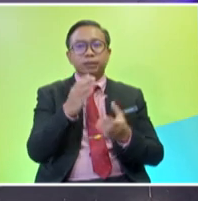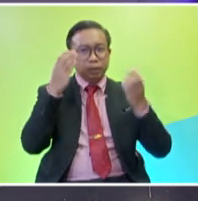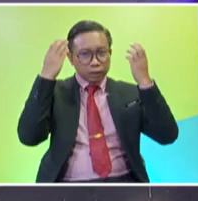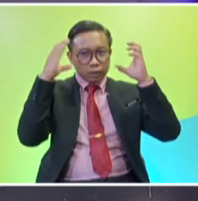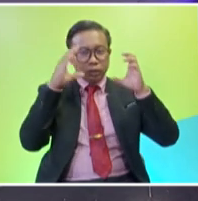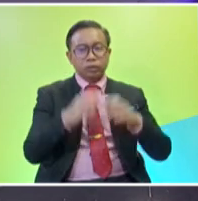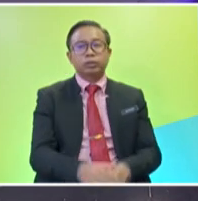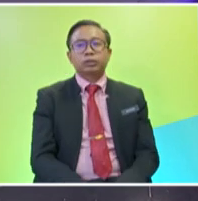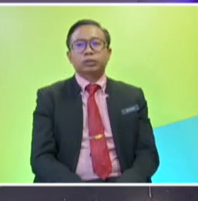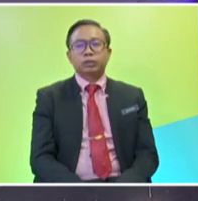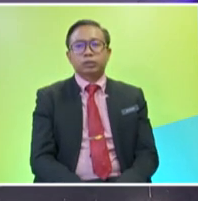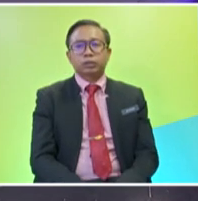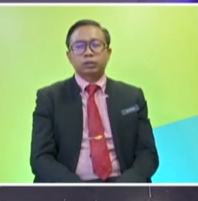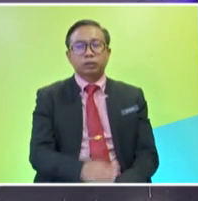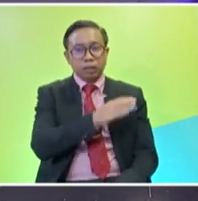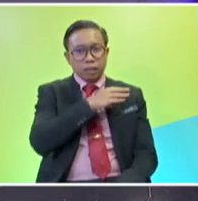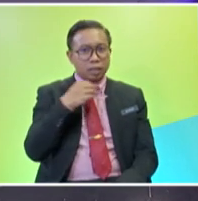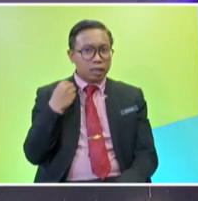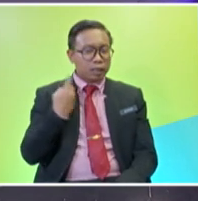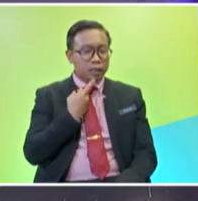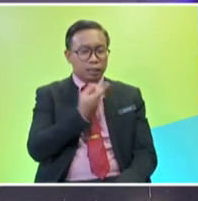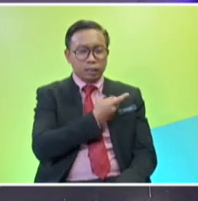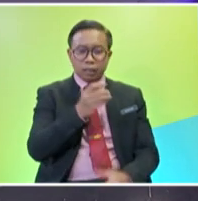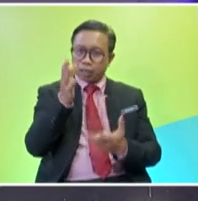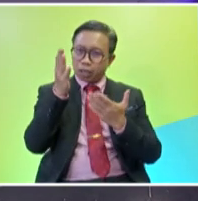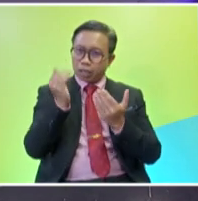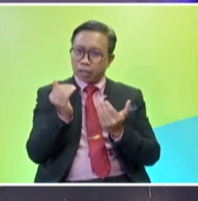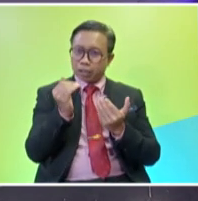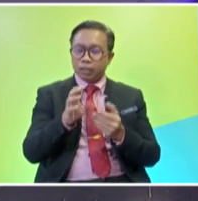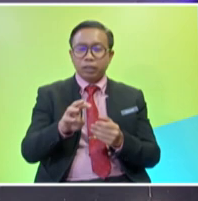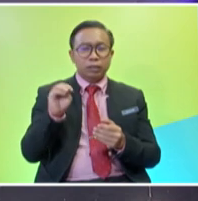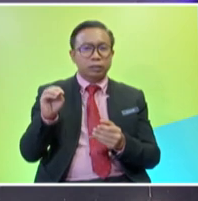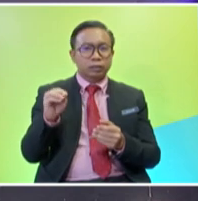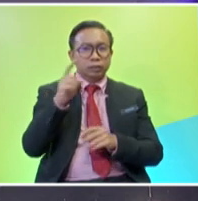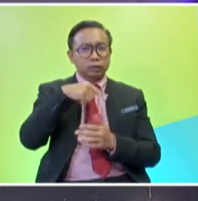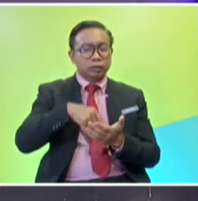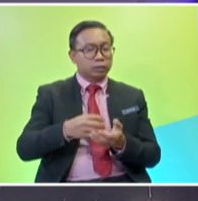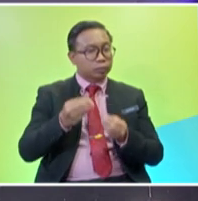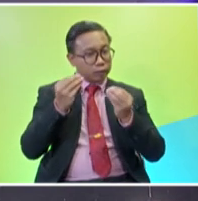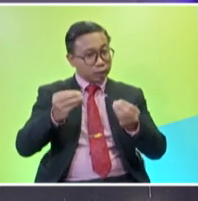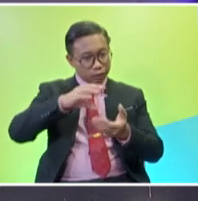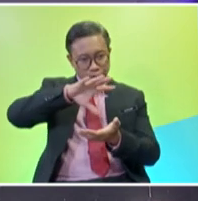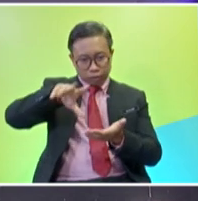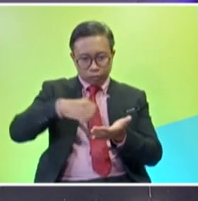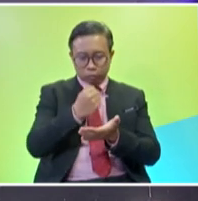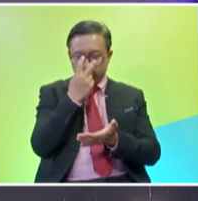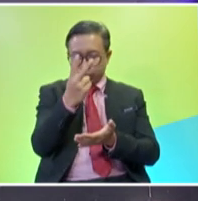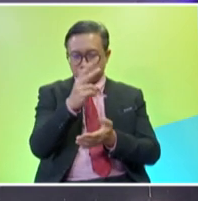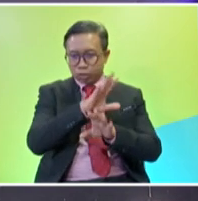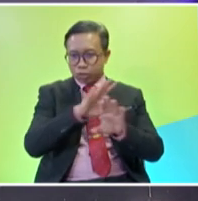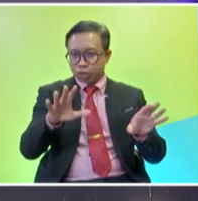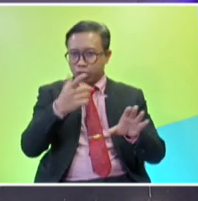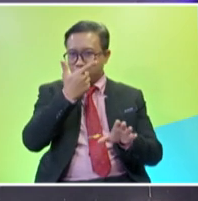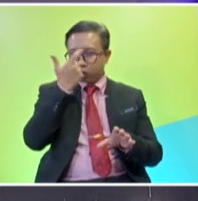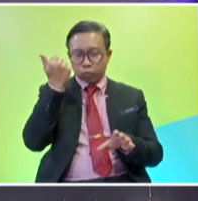Muhammad Zaki dan kita harapkan apa yang telah dicurah kepada rindu dapat menerima Faiq kepada semua yang menonton dan jangan lupa